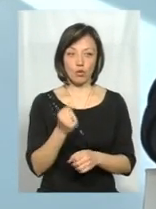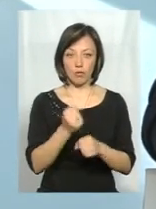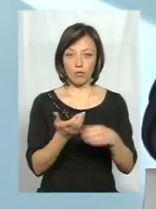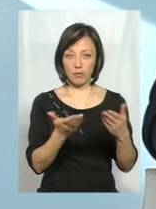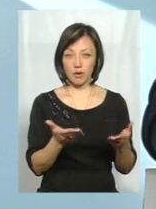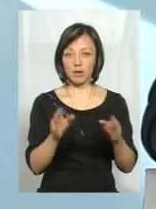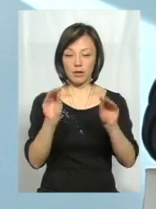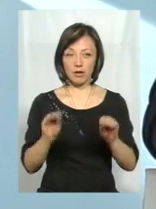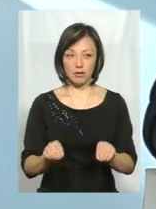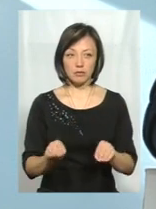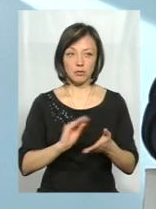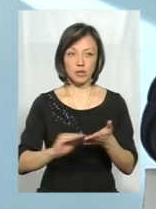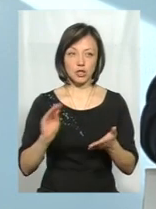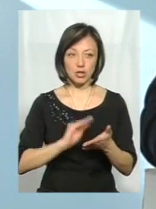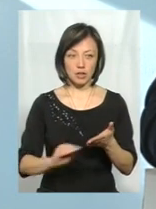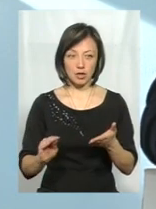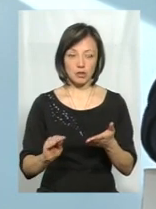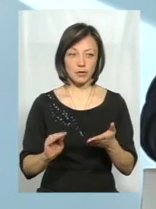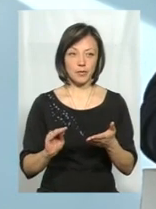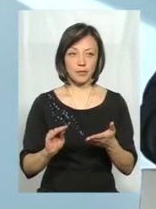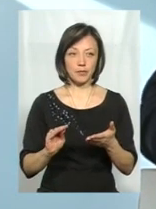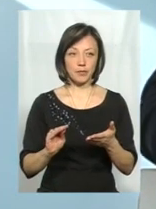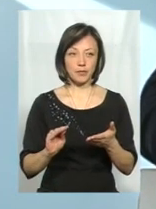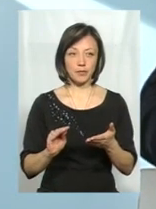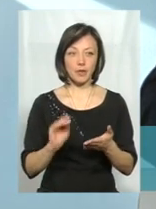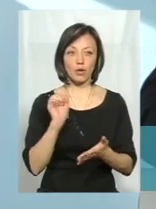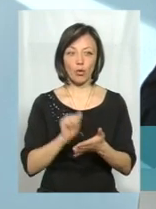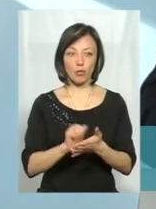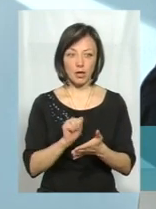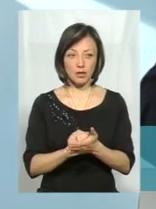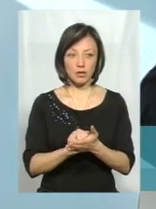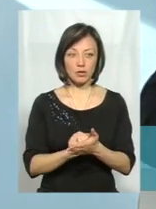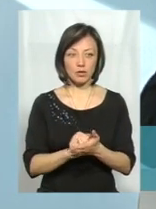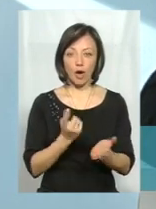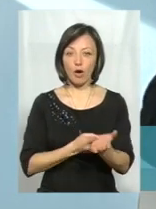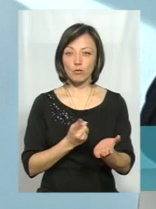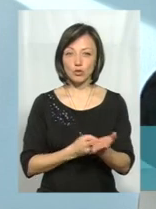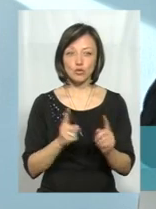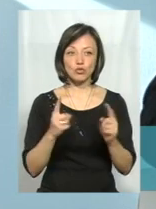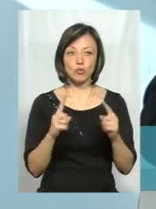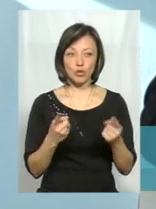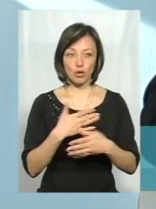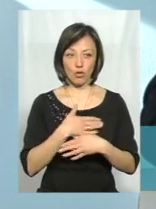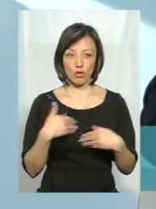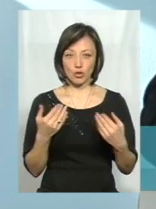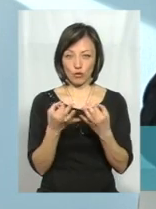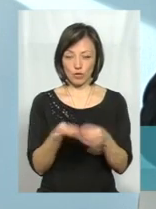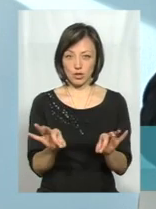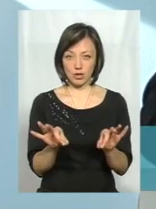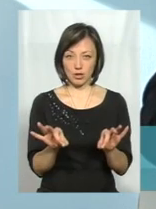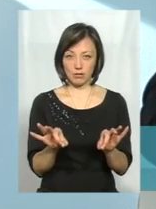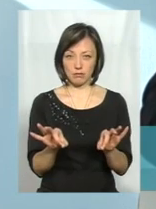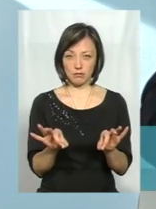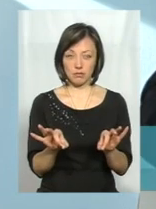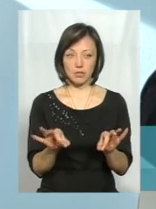роби, складай акти, пиши документи, аргументуй, чого ти не хочеш не допустити.